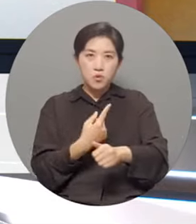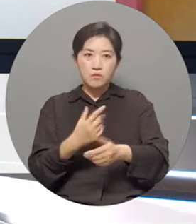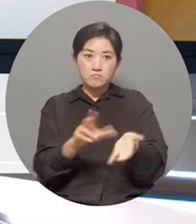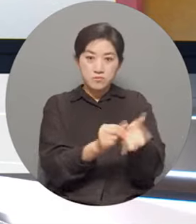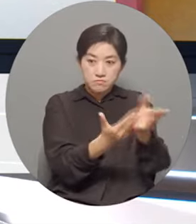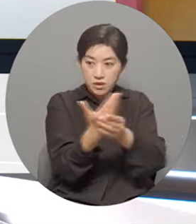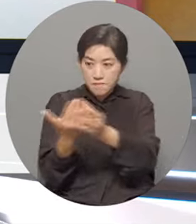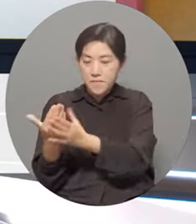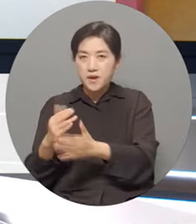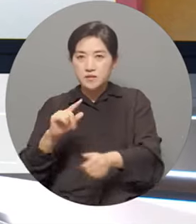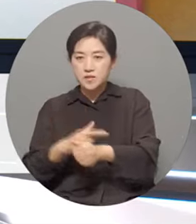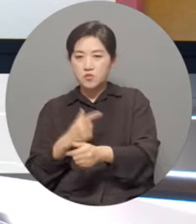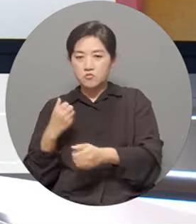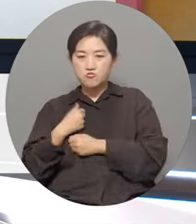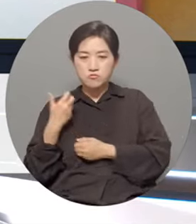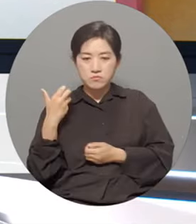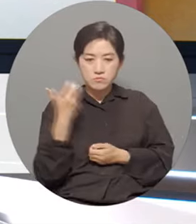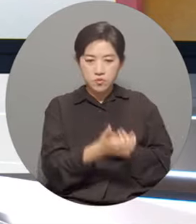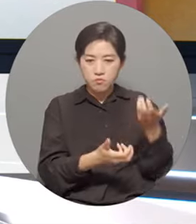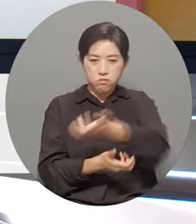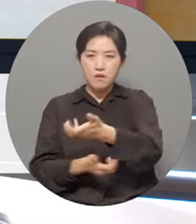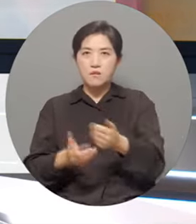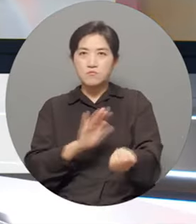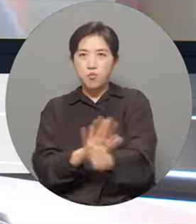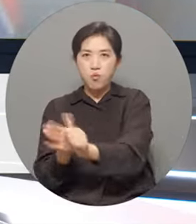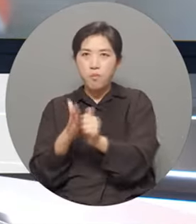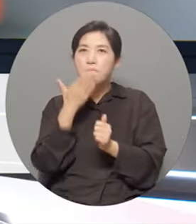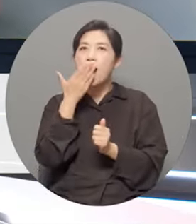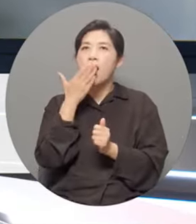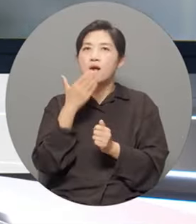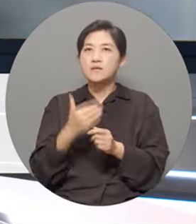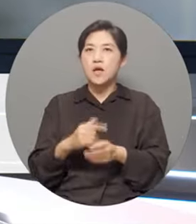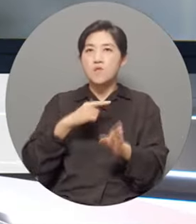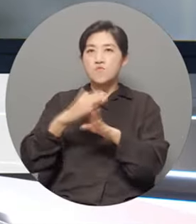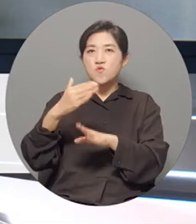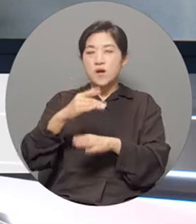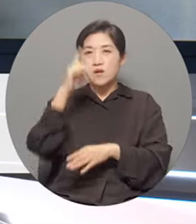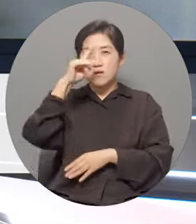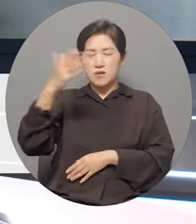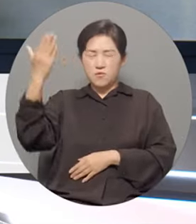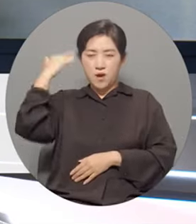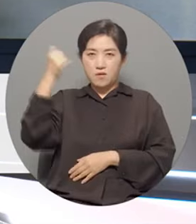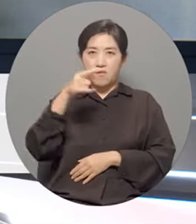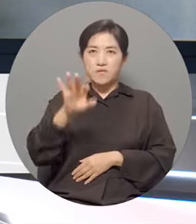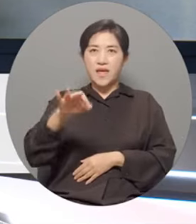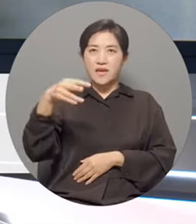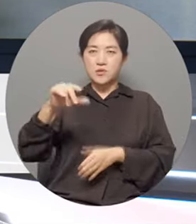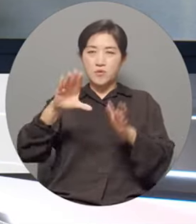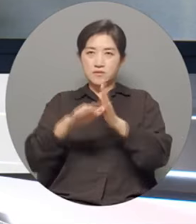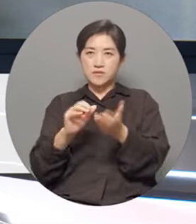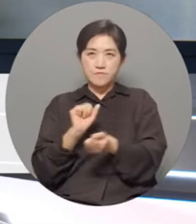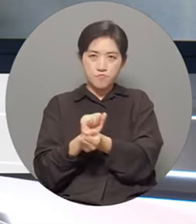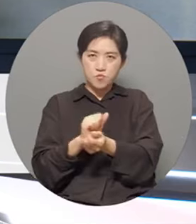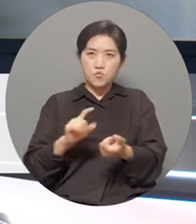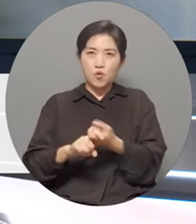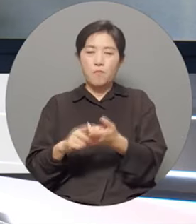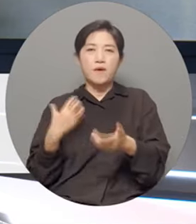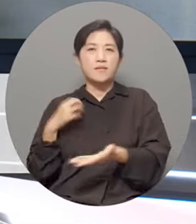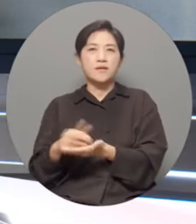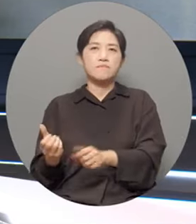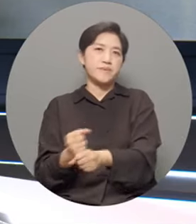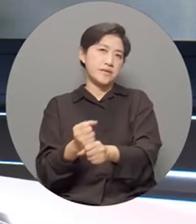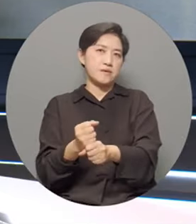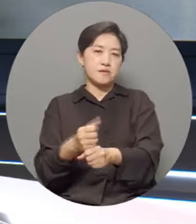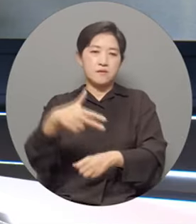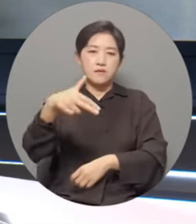조항이 사실상 되살아나면서 북한과 러시아는 과거 냉전 시대의 동맹 관계를 다시 회복한 셈이 됐습니다.